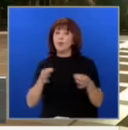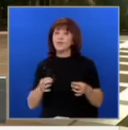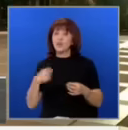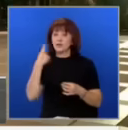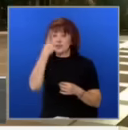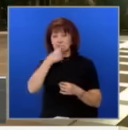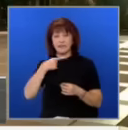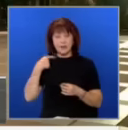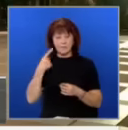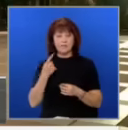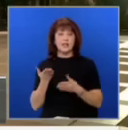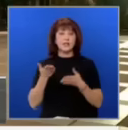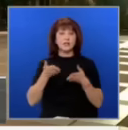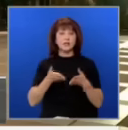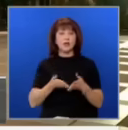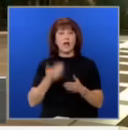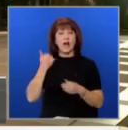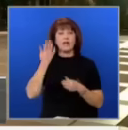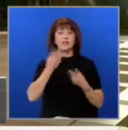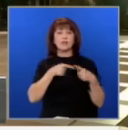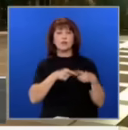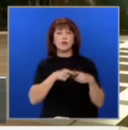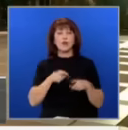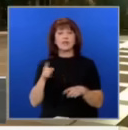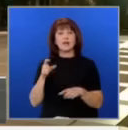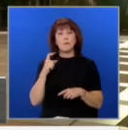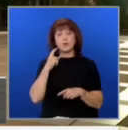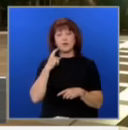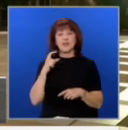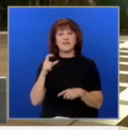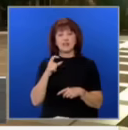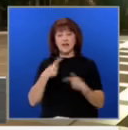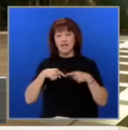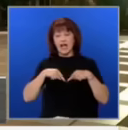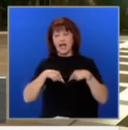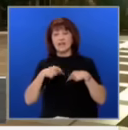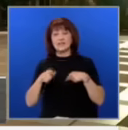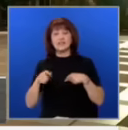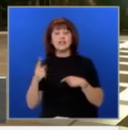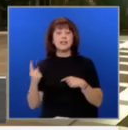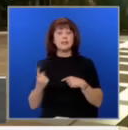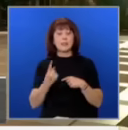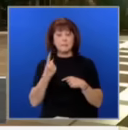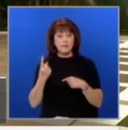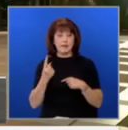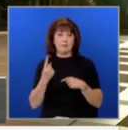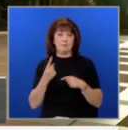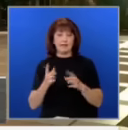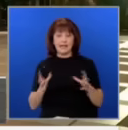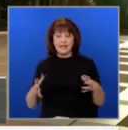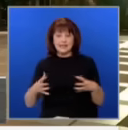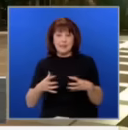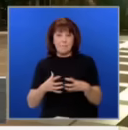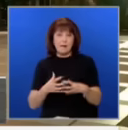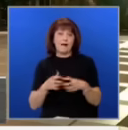е изпълняващия функциите на главен прокурор Борислав Сарафов и конституционни съдии. За пръв път съединението събира всички тях на